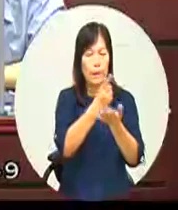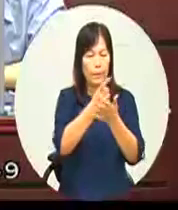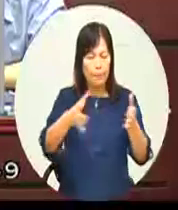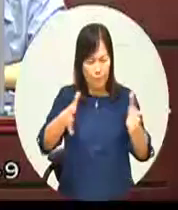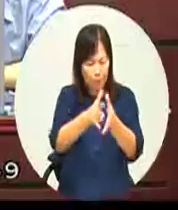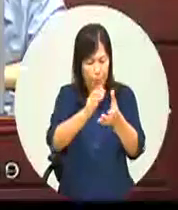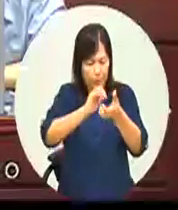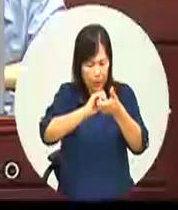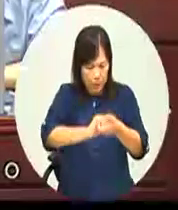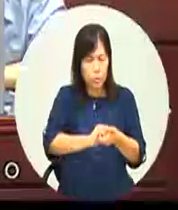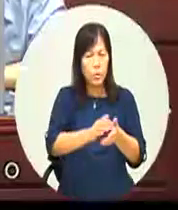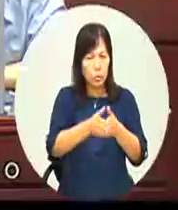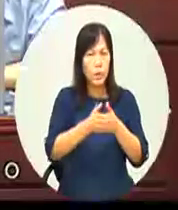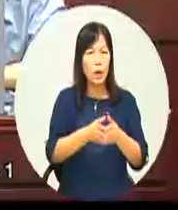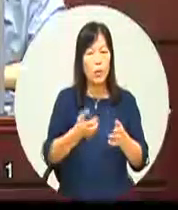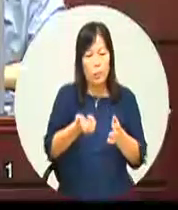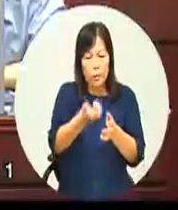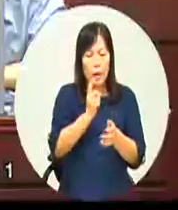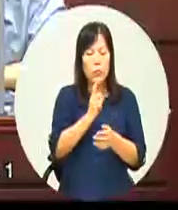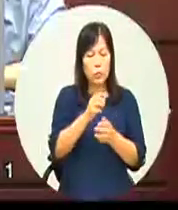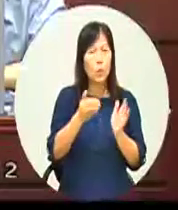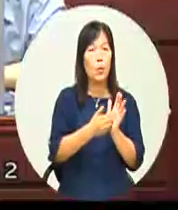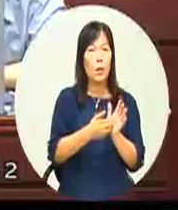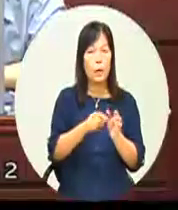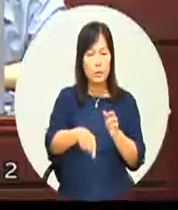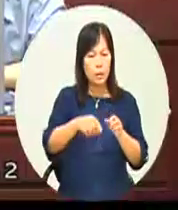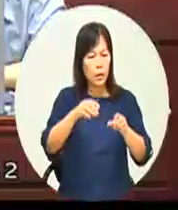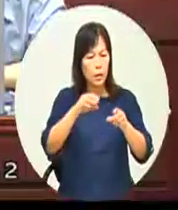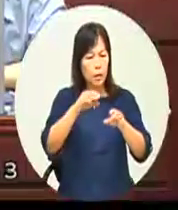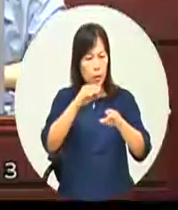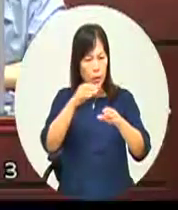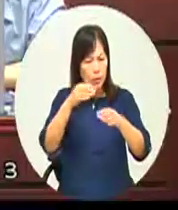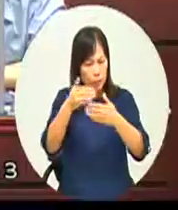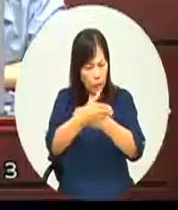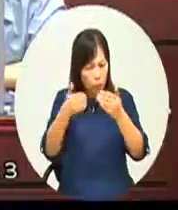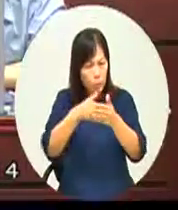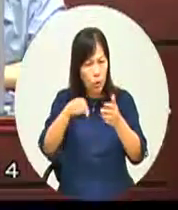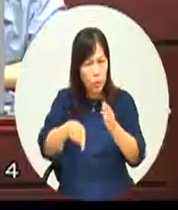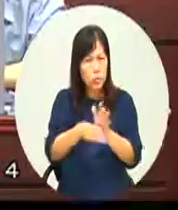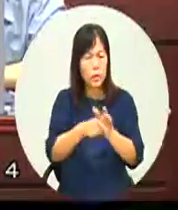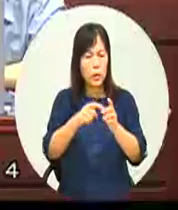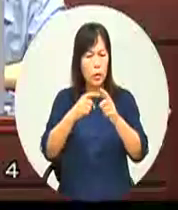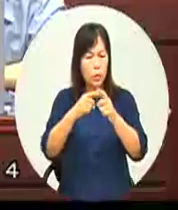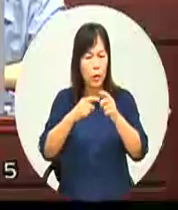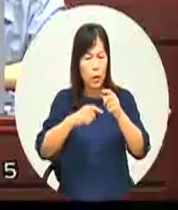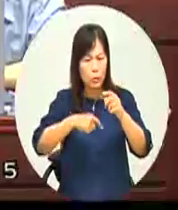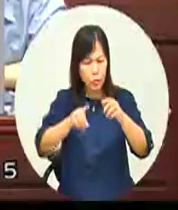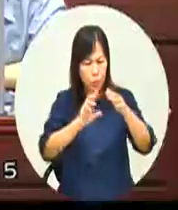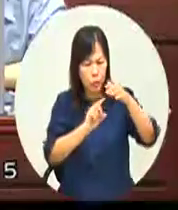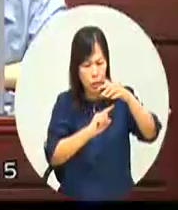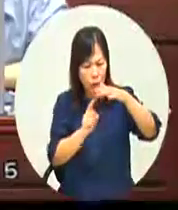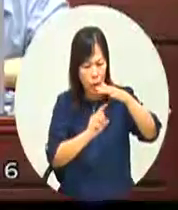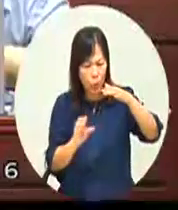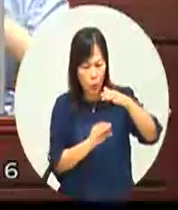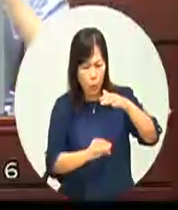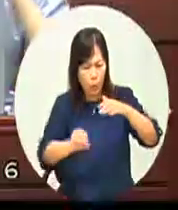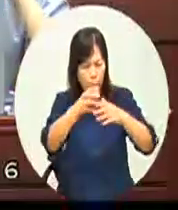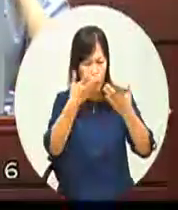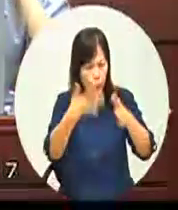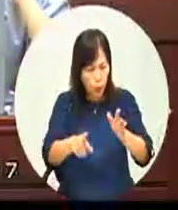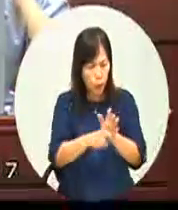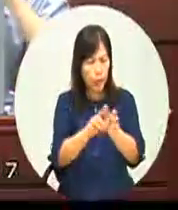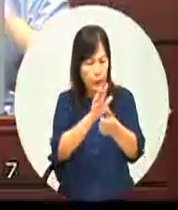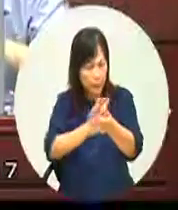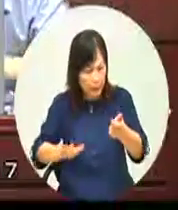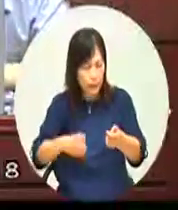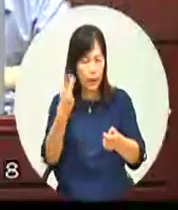来确认、 嗯、 我刚才有说过，到底这边的交通是因为太多要上高速公路所产生的，还是说因为